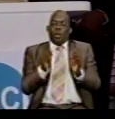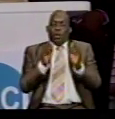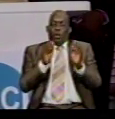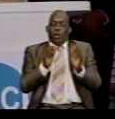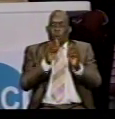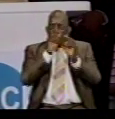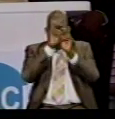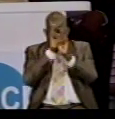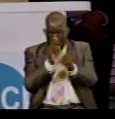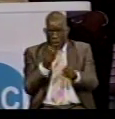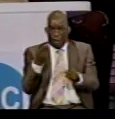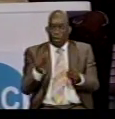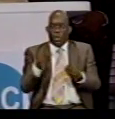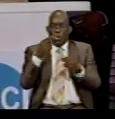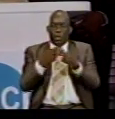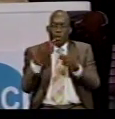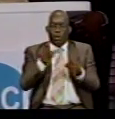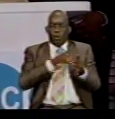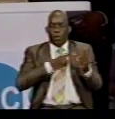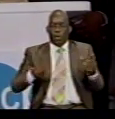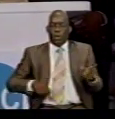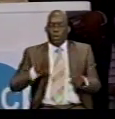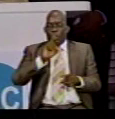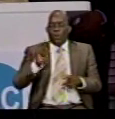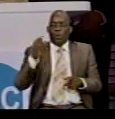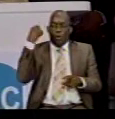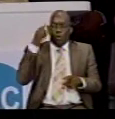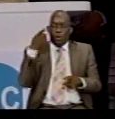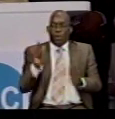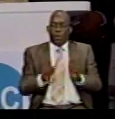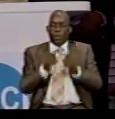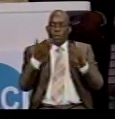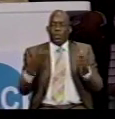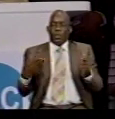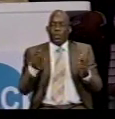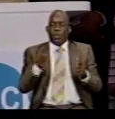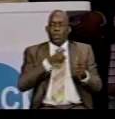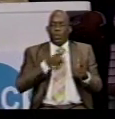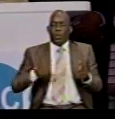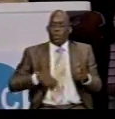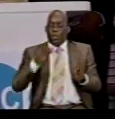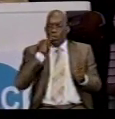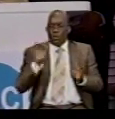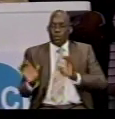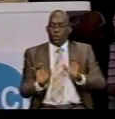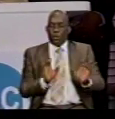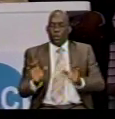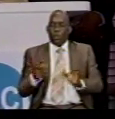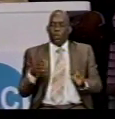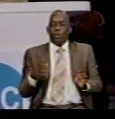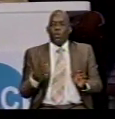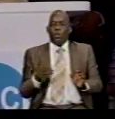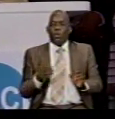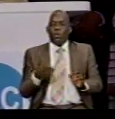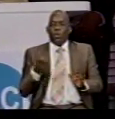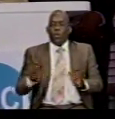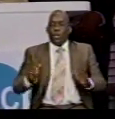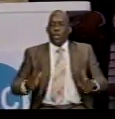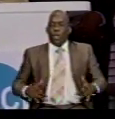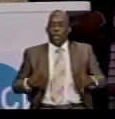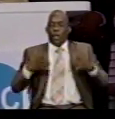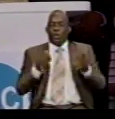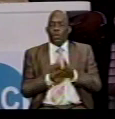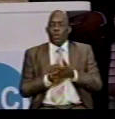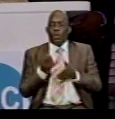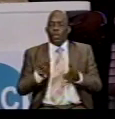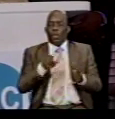magnifier le Seigneur? The great things the Lord is doing. Pour les grandes choses que le Seigneur fait. The lives the Lord is transforming. Les vies que